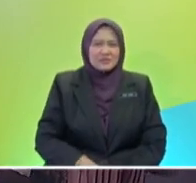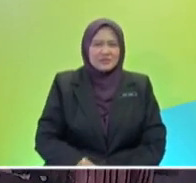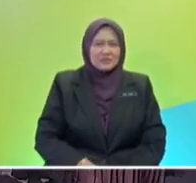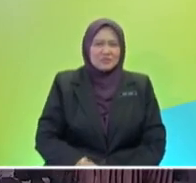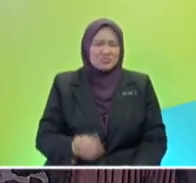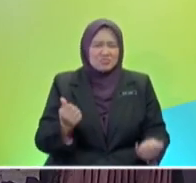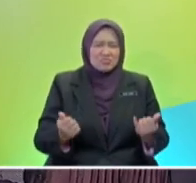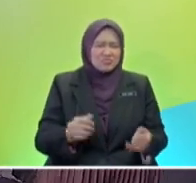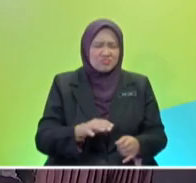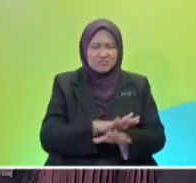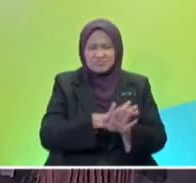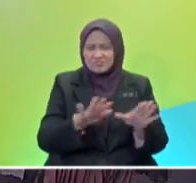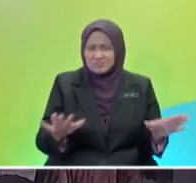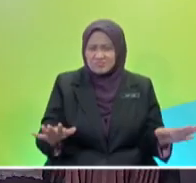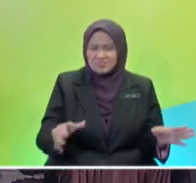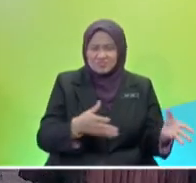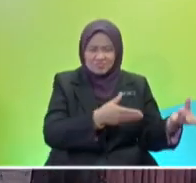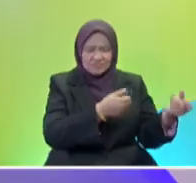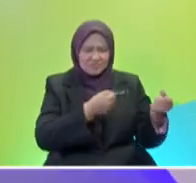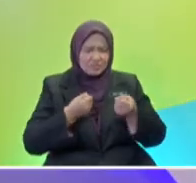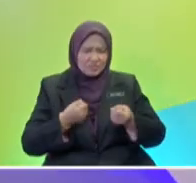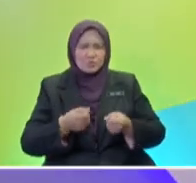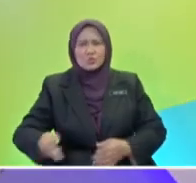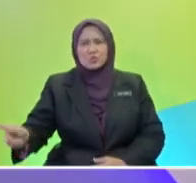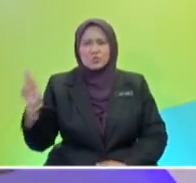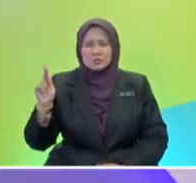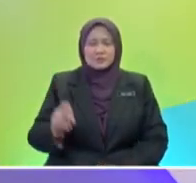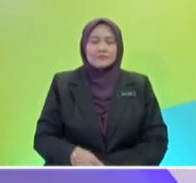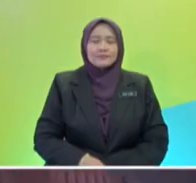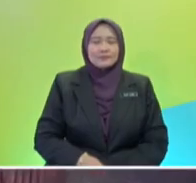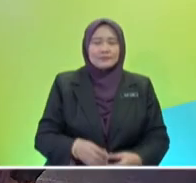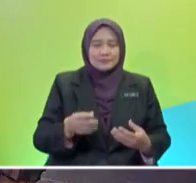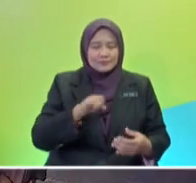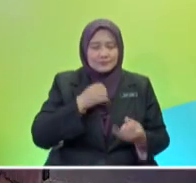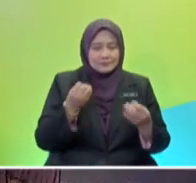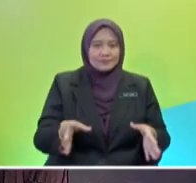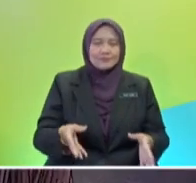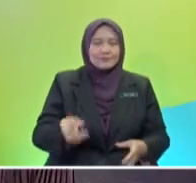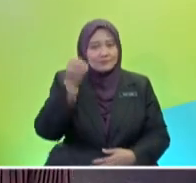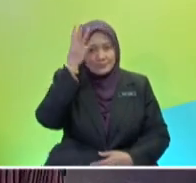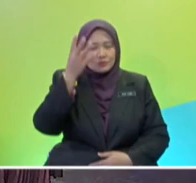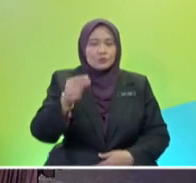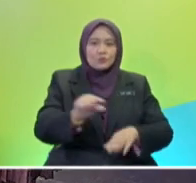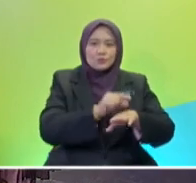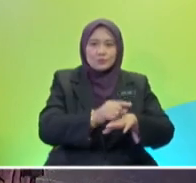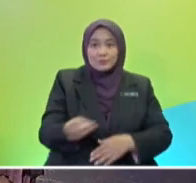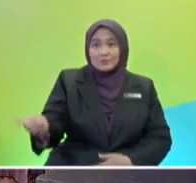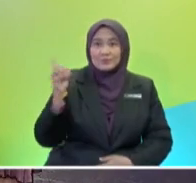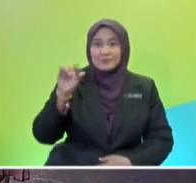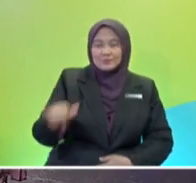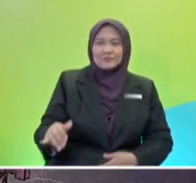tarik dengan kuat tadi yang ada barulah dapat menang